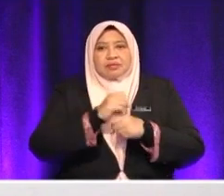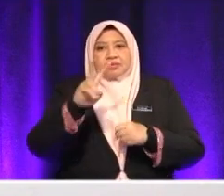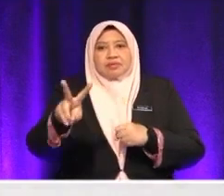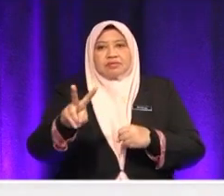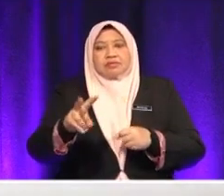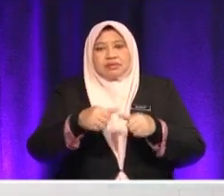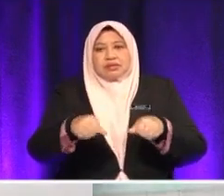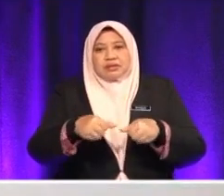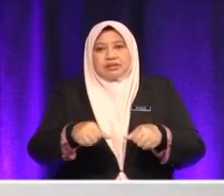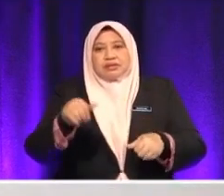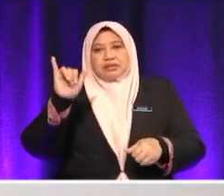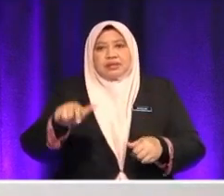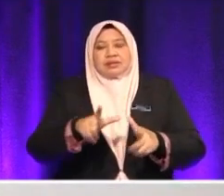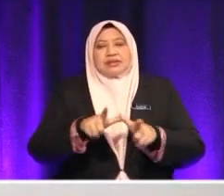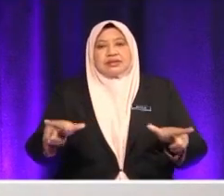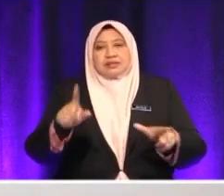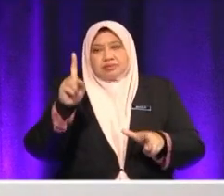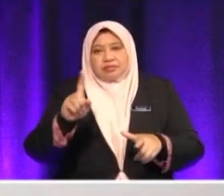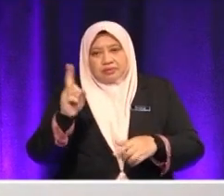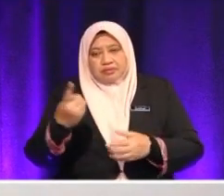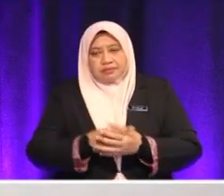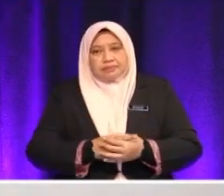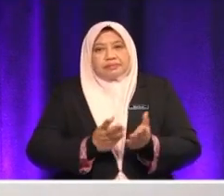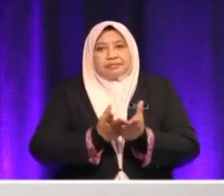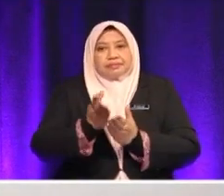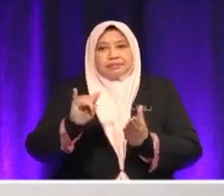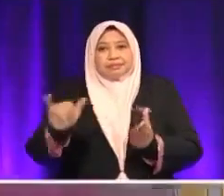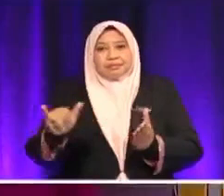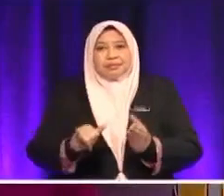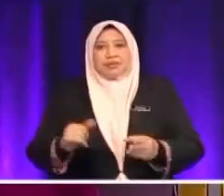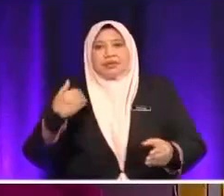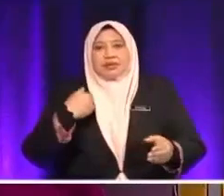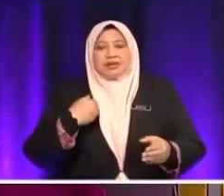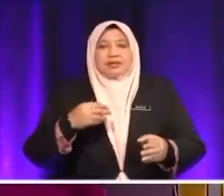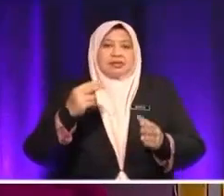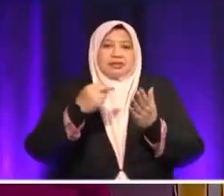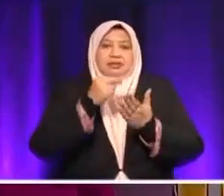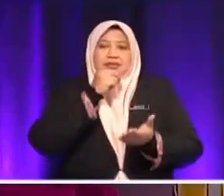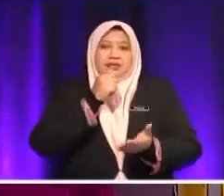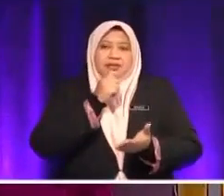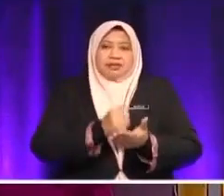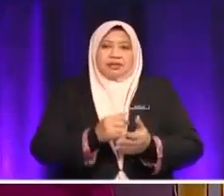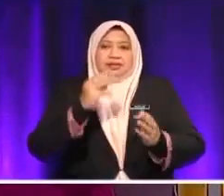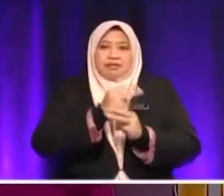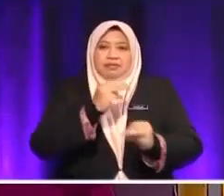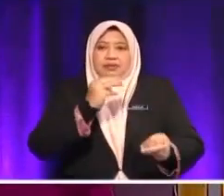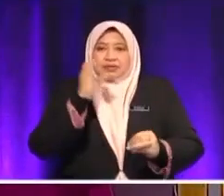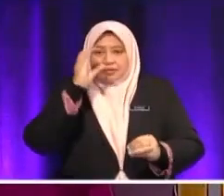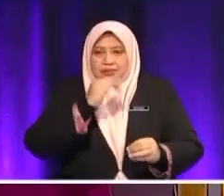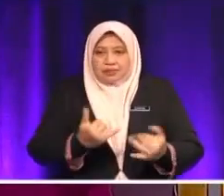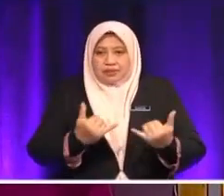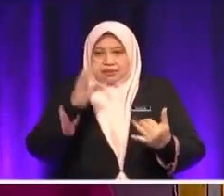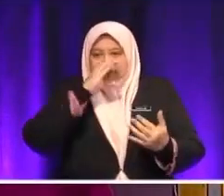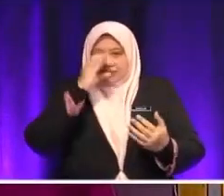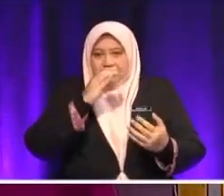yang lain satu stiker oke seterusnya kita udah hadir nilai media kita tidak mencari nilai yang